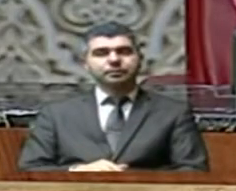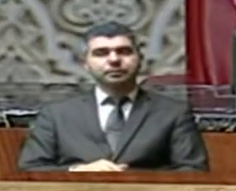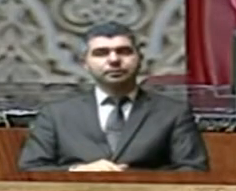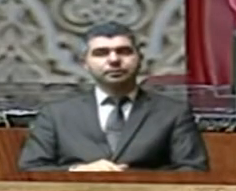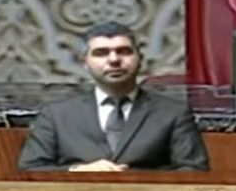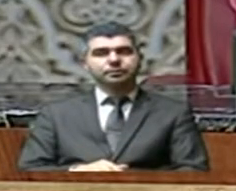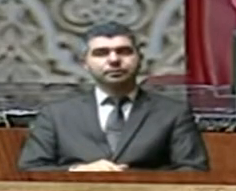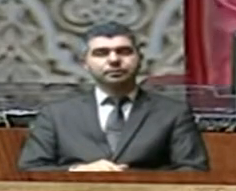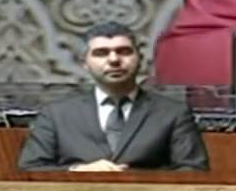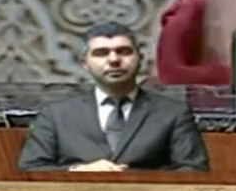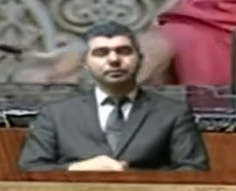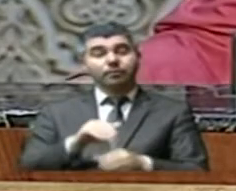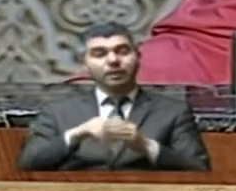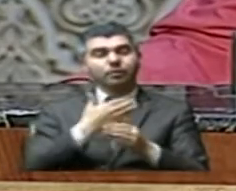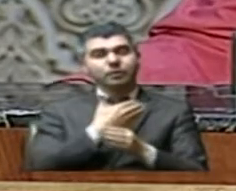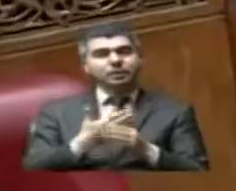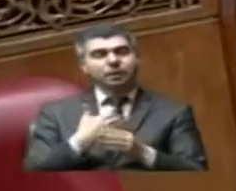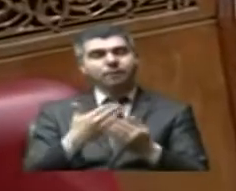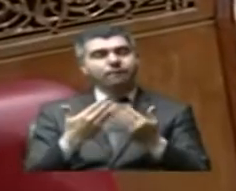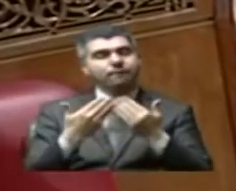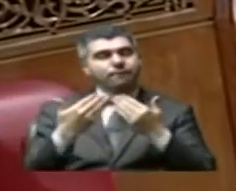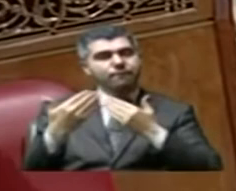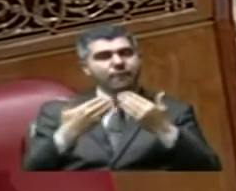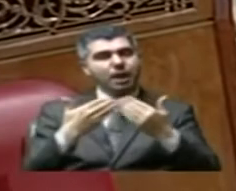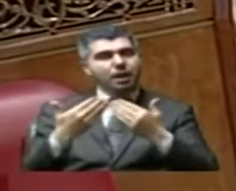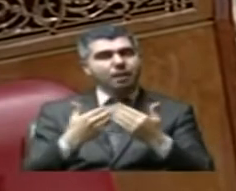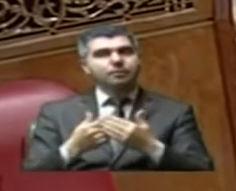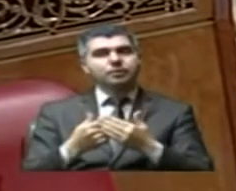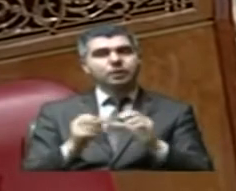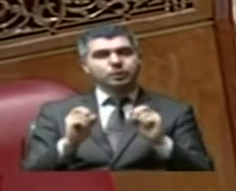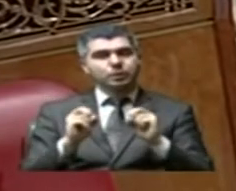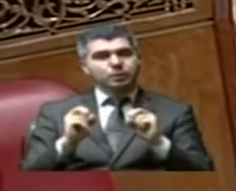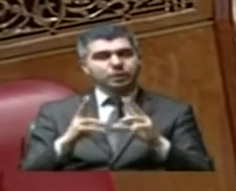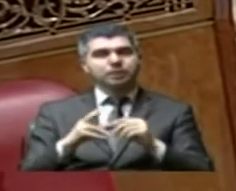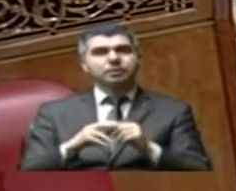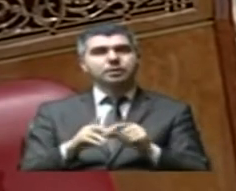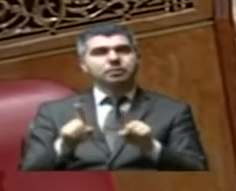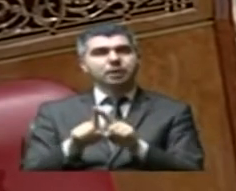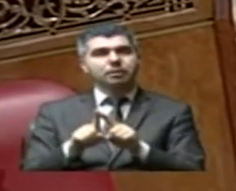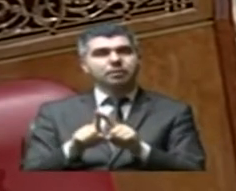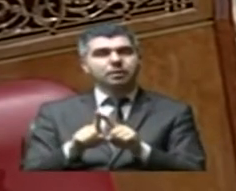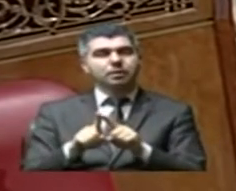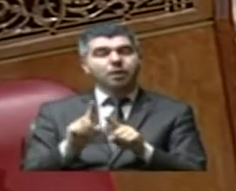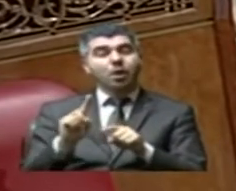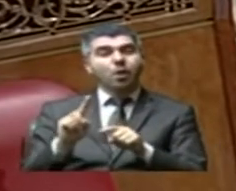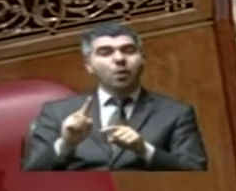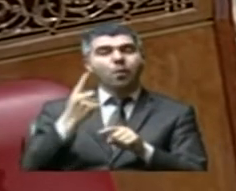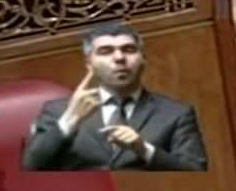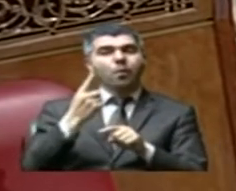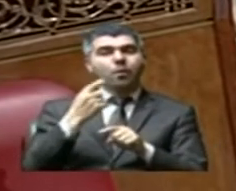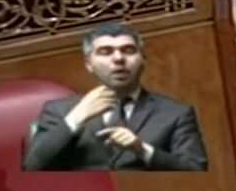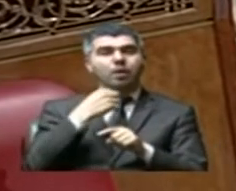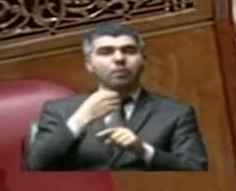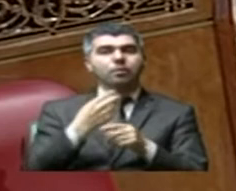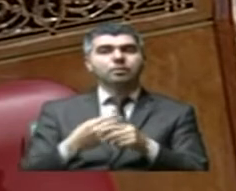سيد المستشار، أنا متفق تماما على المبادئ اللي ذكرتي بها. أنا قلت أول حاجة